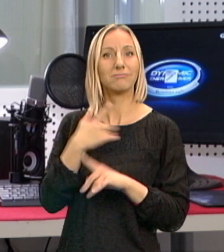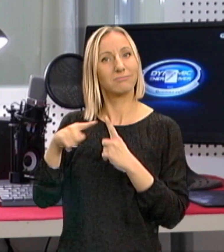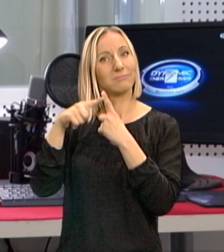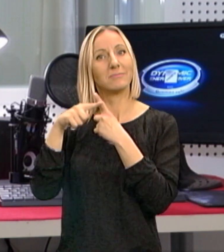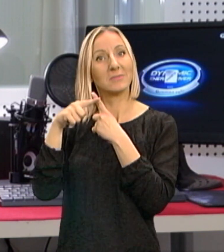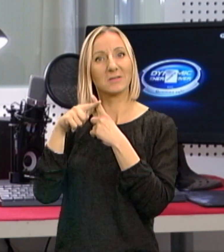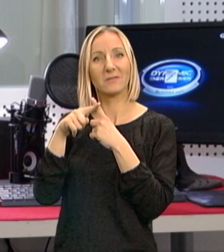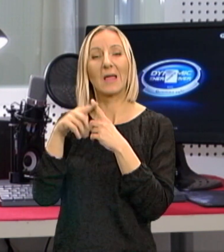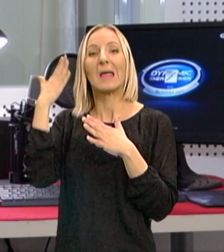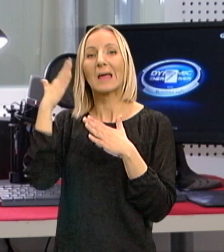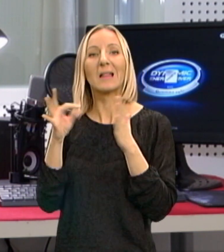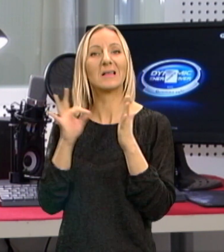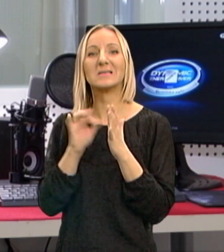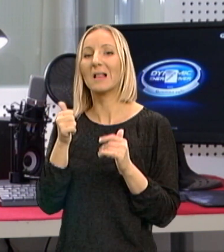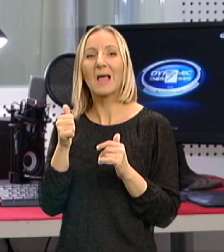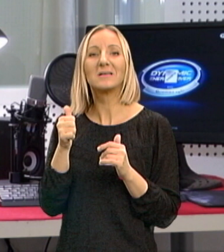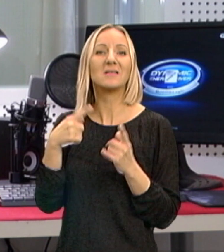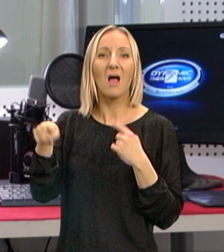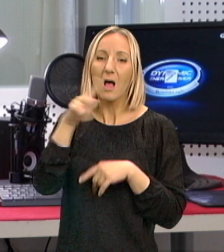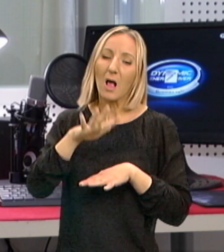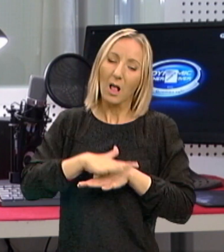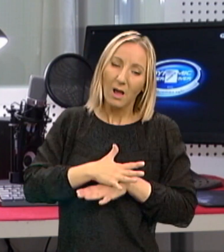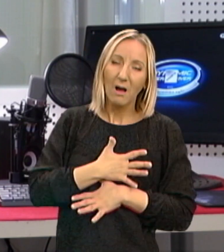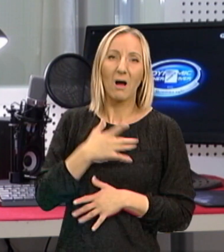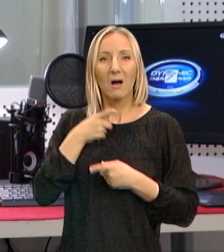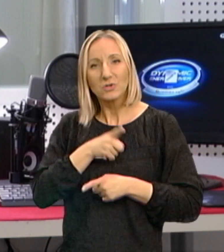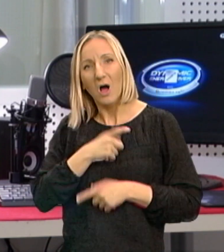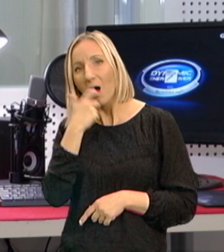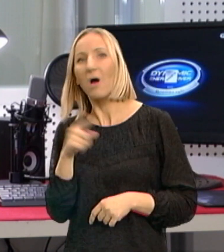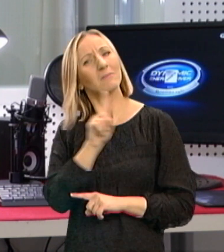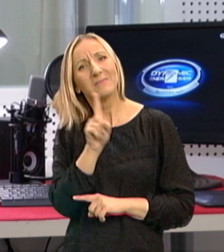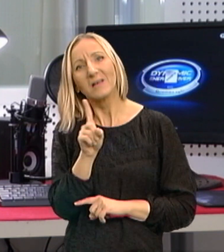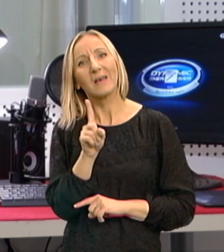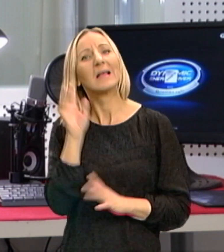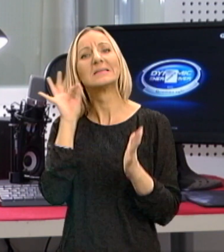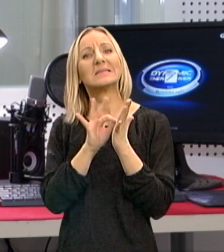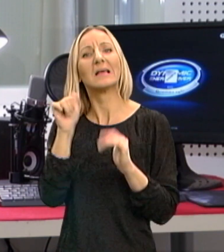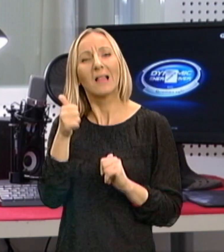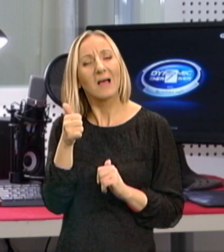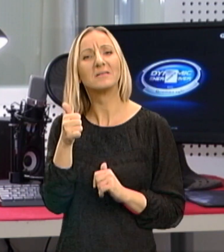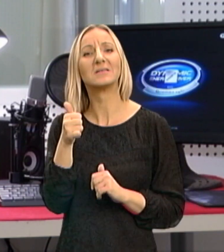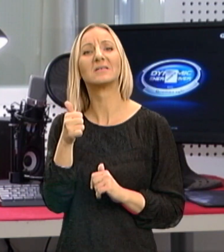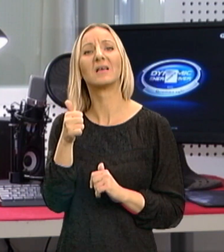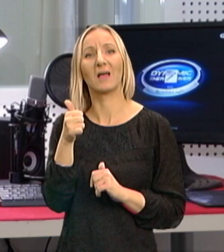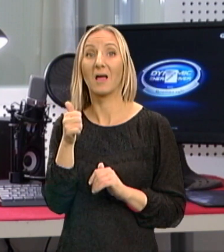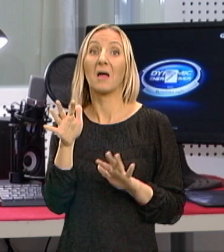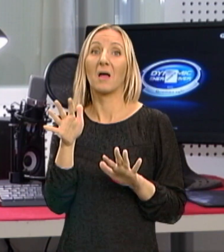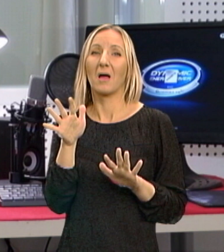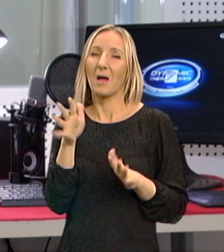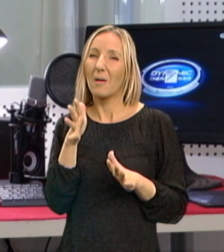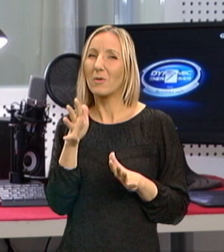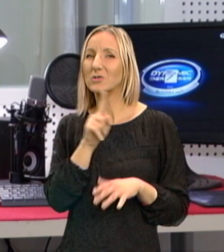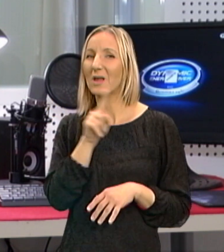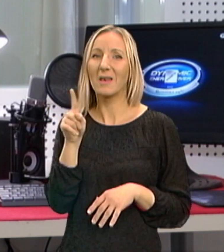bude krajnji cilj neka patetika, izazivanje sažaljenja, nego zaista, možda čak ne ni ona